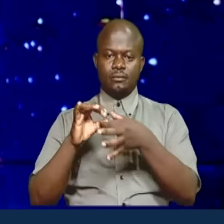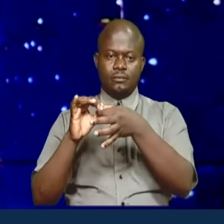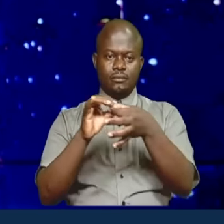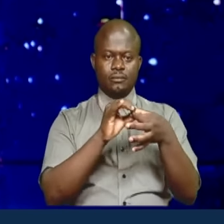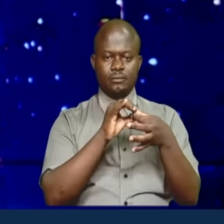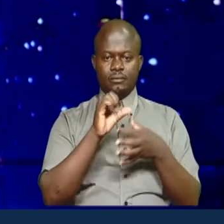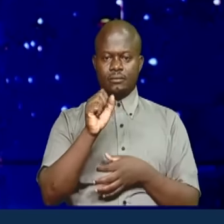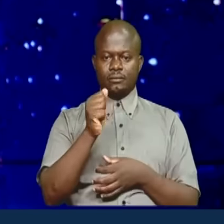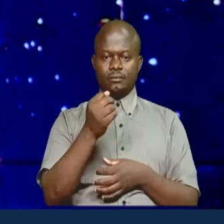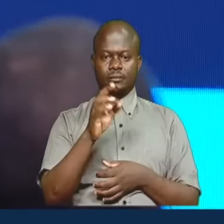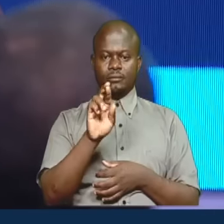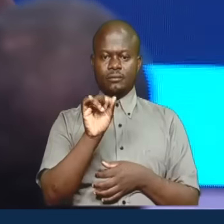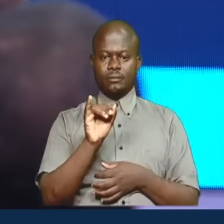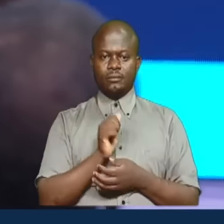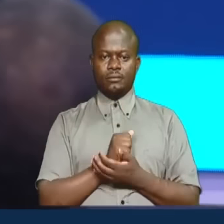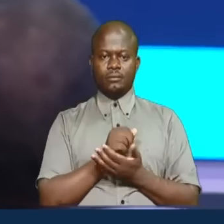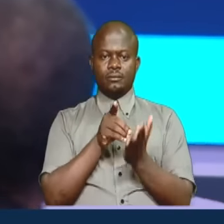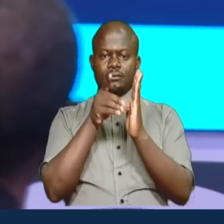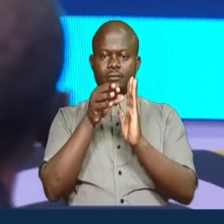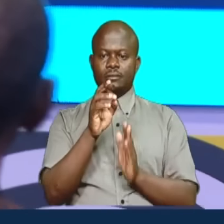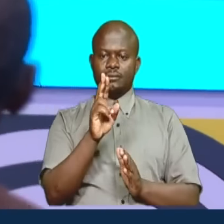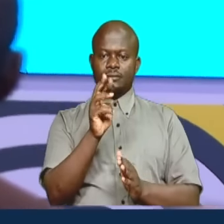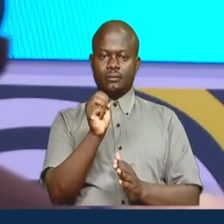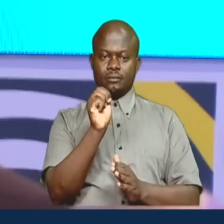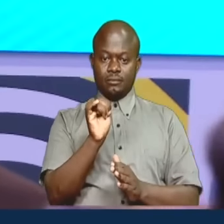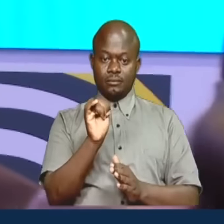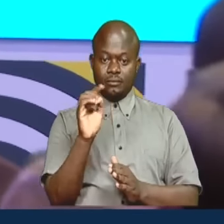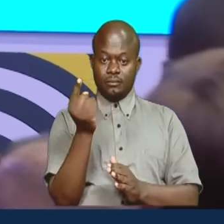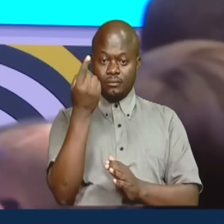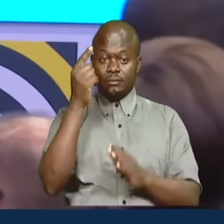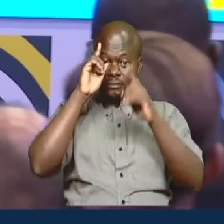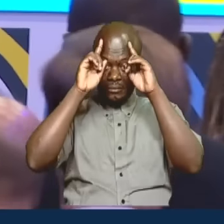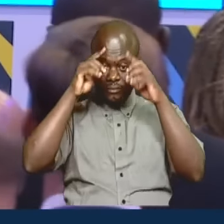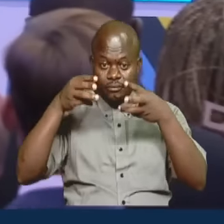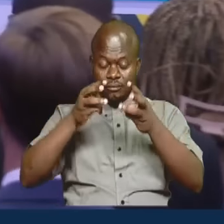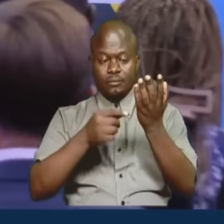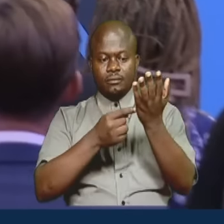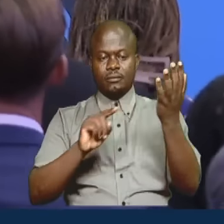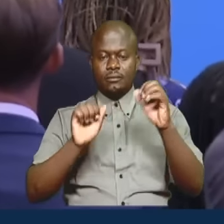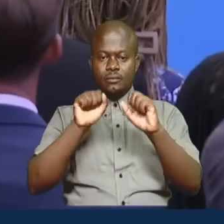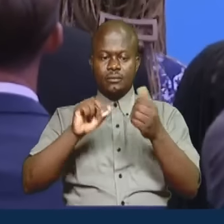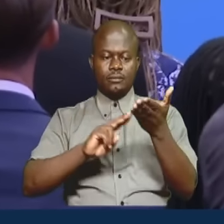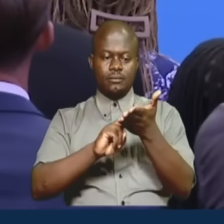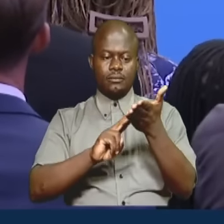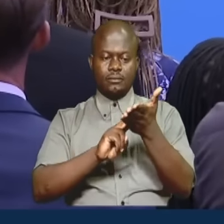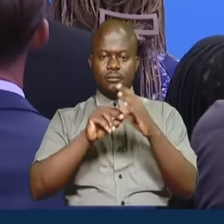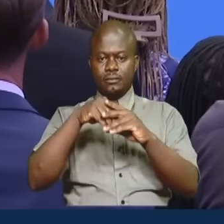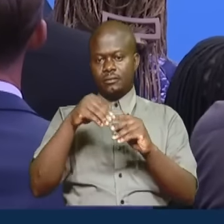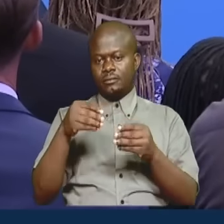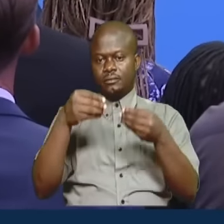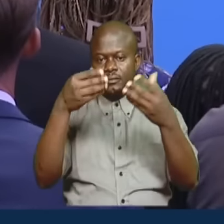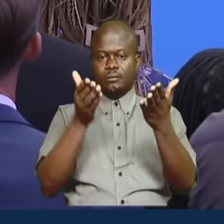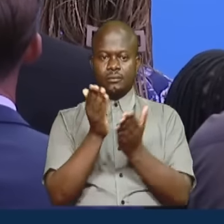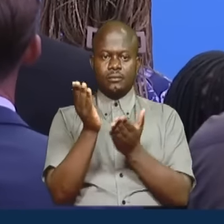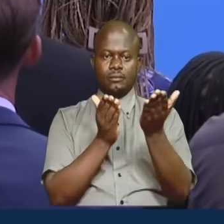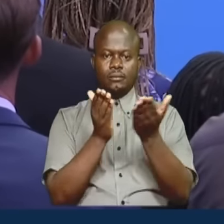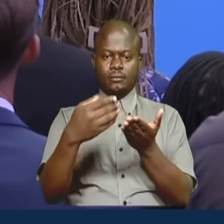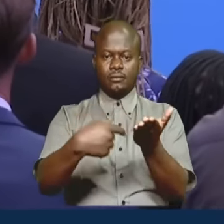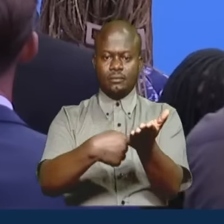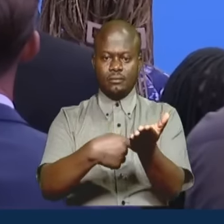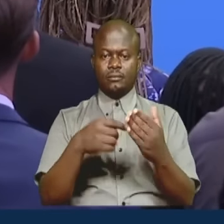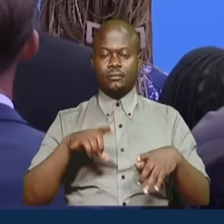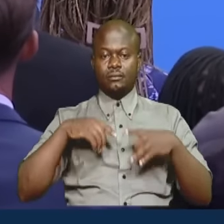Desire. Dr. Fumi Adewala ni umwe mu bahanze uburyo bw'ikoranabuhanga bushobora kwifashishwa mu kugeza serivisi z'ubuvuzi ku batuye